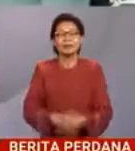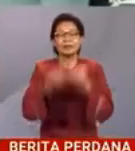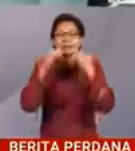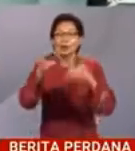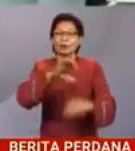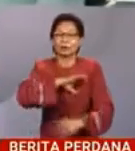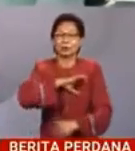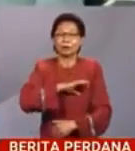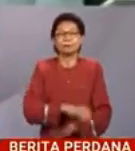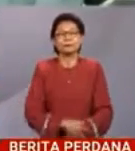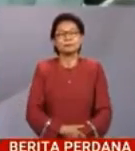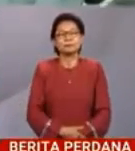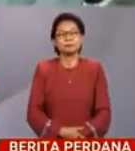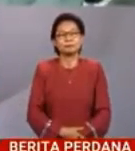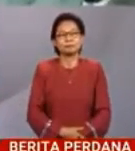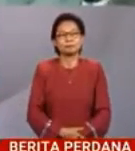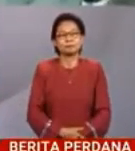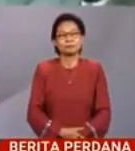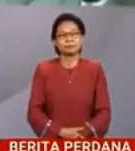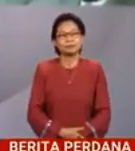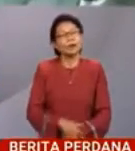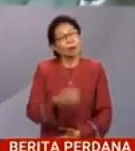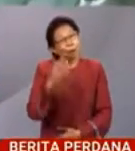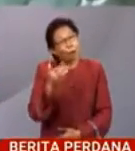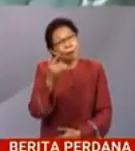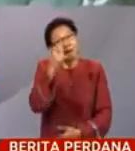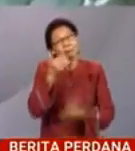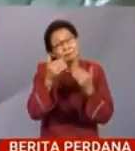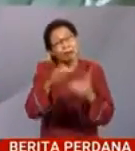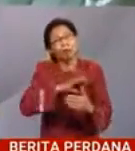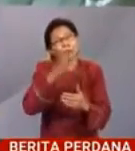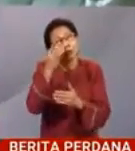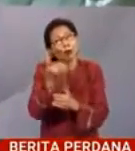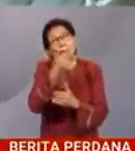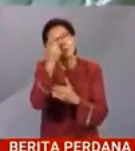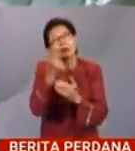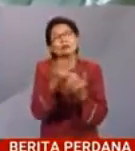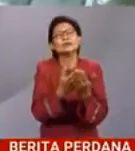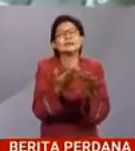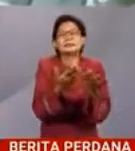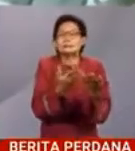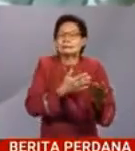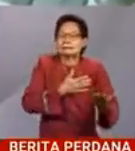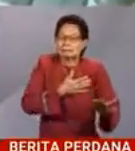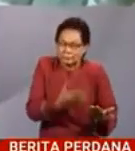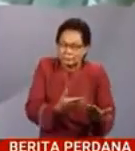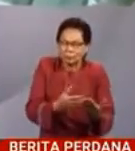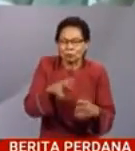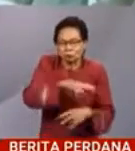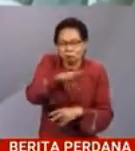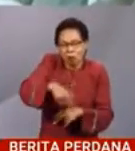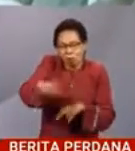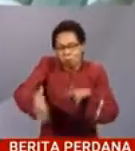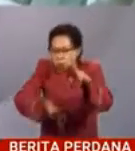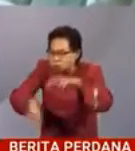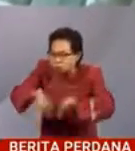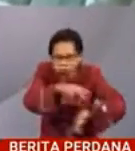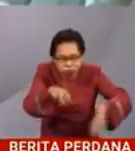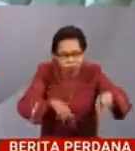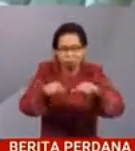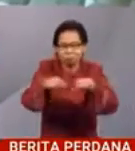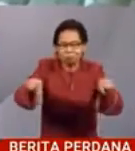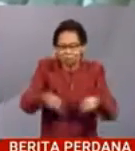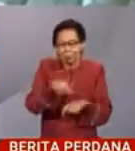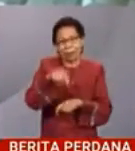polis Diraja Malaysia kerana mengambil inisiatif untuk membuat rondaan di kawasan ini untuk